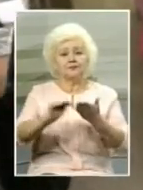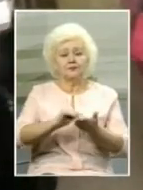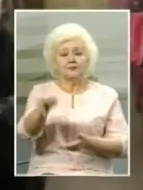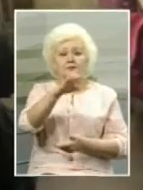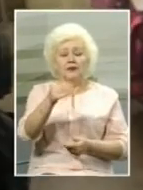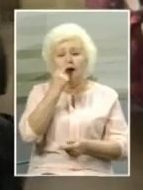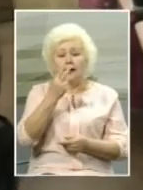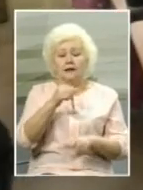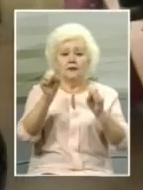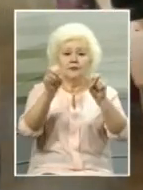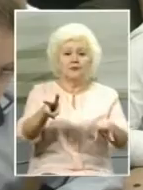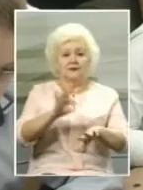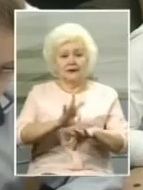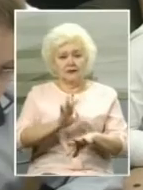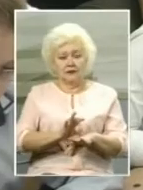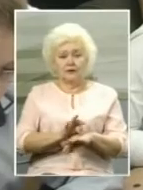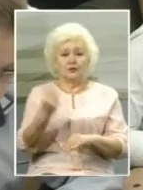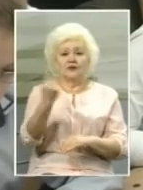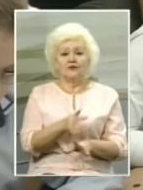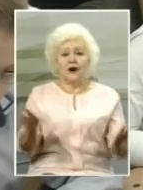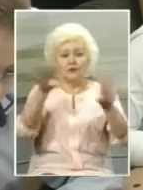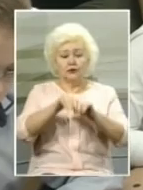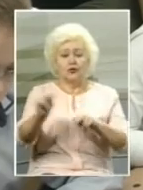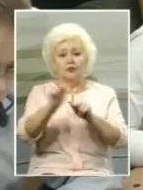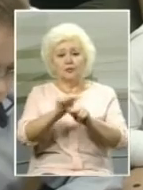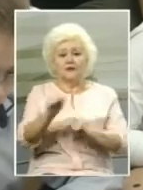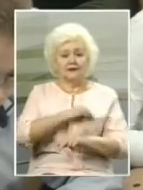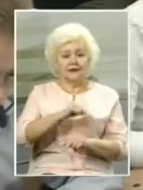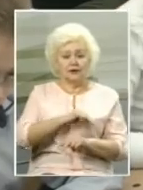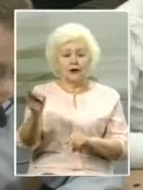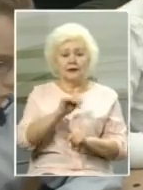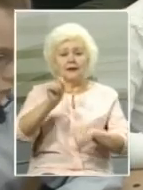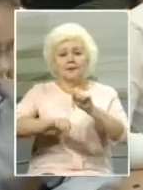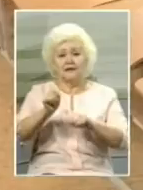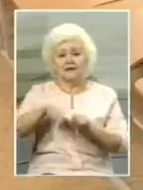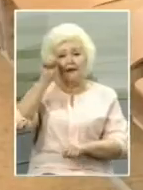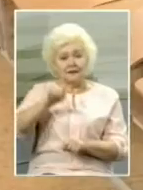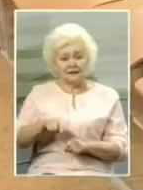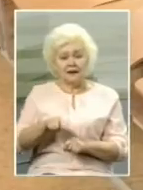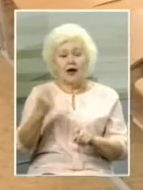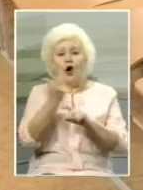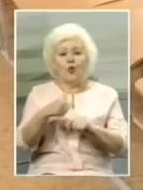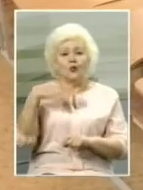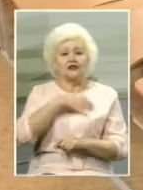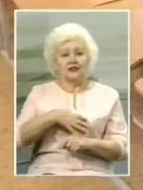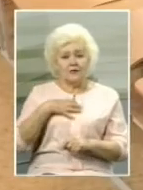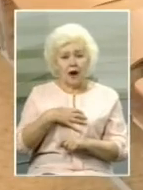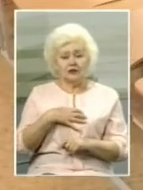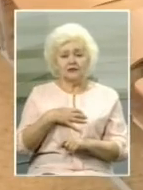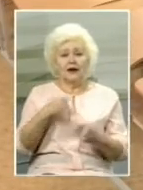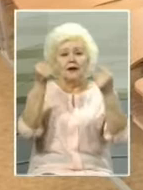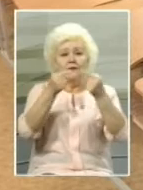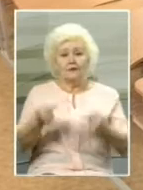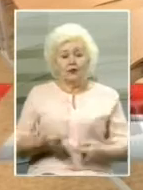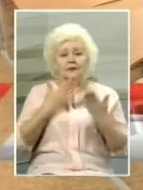диктант. Грип – небезпечна хвороба. 2 в 1 – профілактична робота і перевірка знань. Дуже важливо іменно